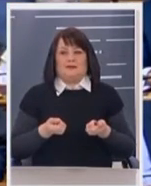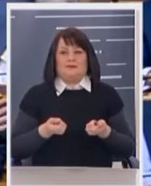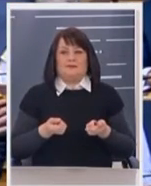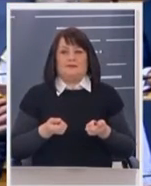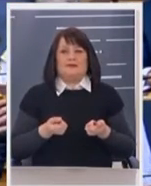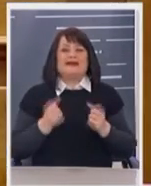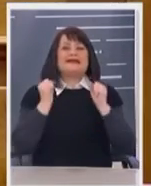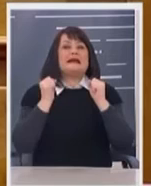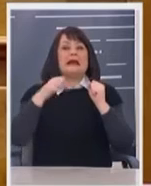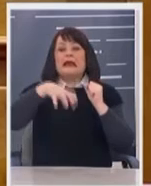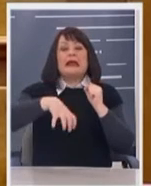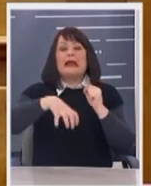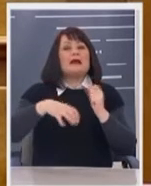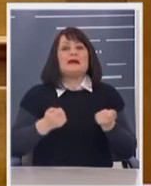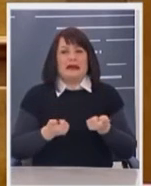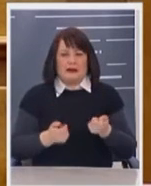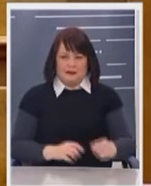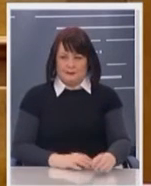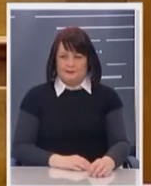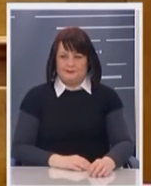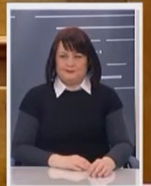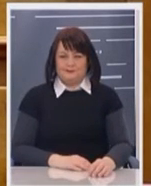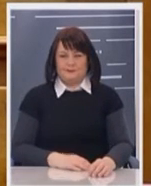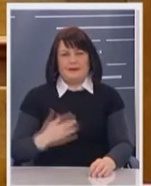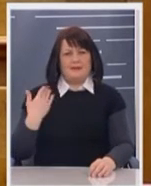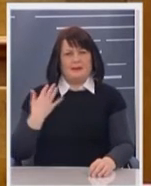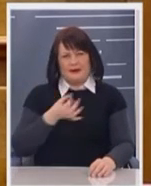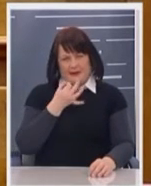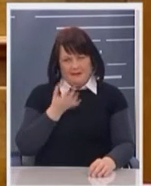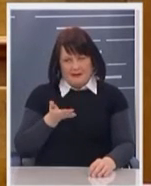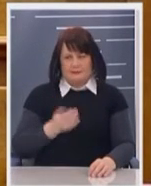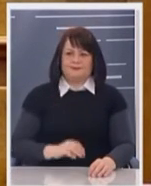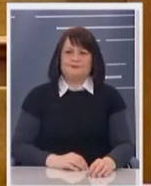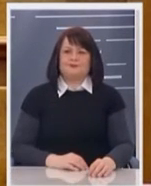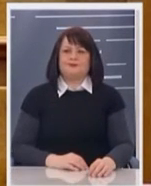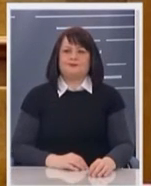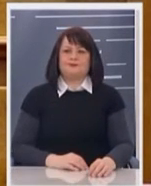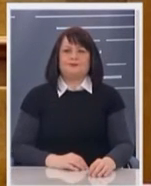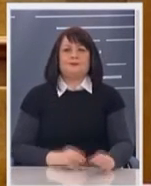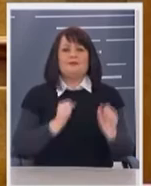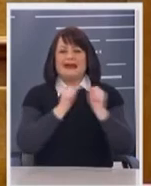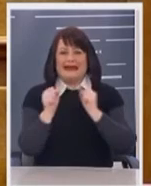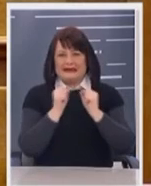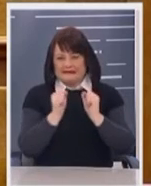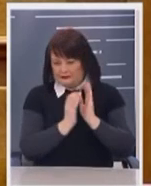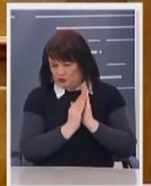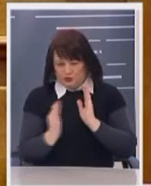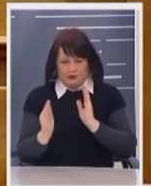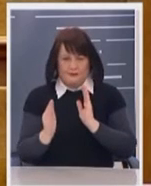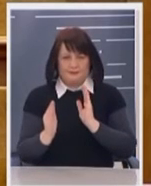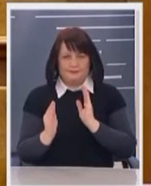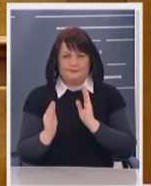της υγείας. Έλεγα πριν ότι τα χρόνια της κρίσης υπέστη